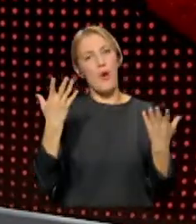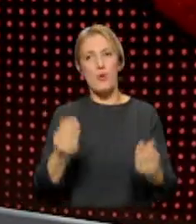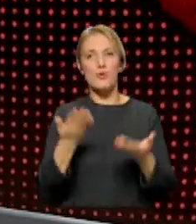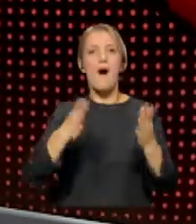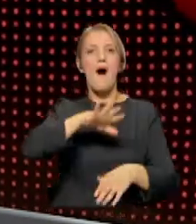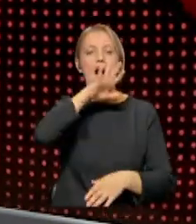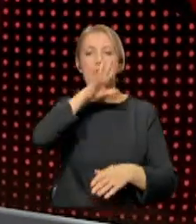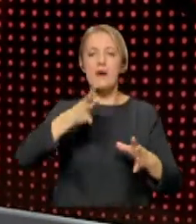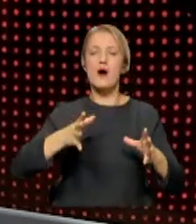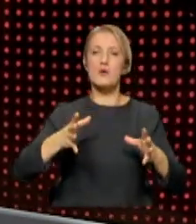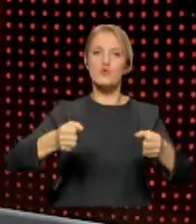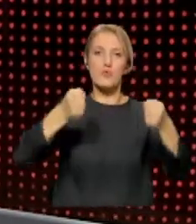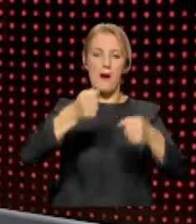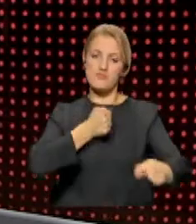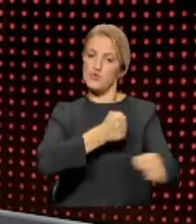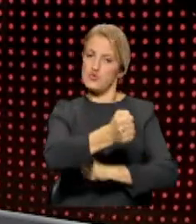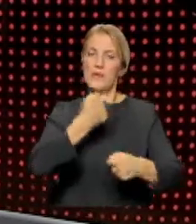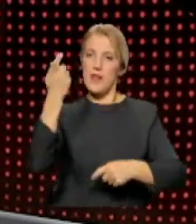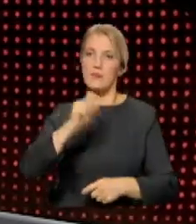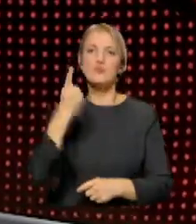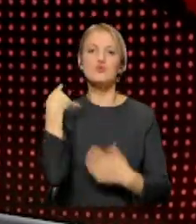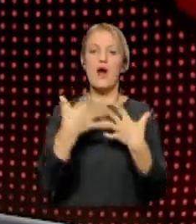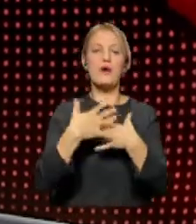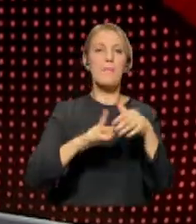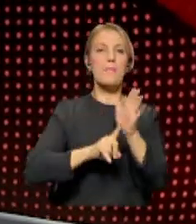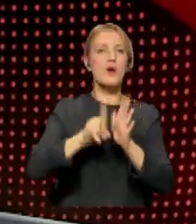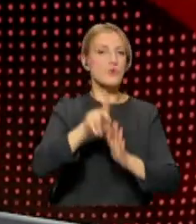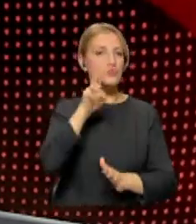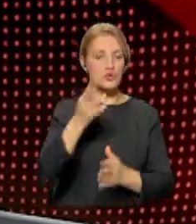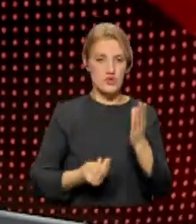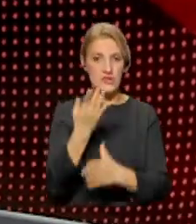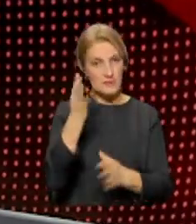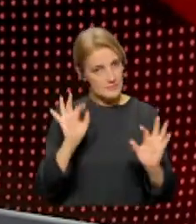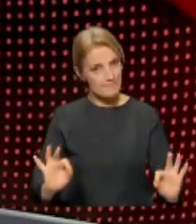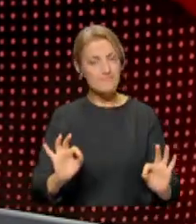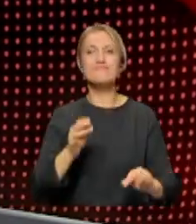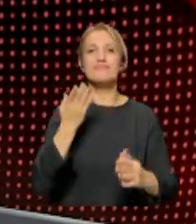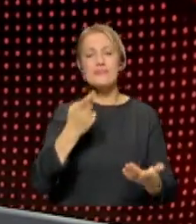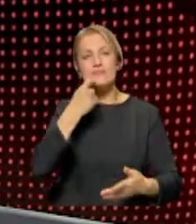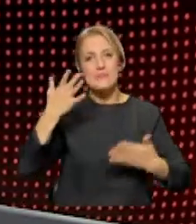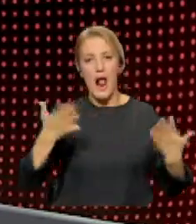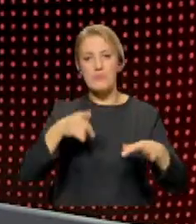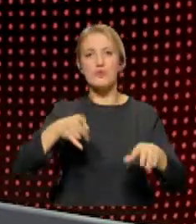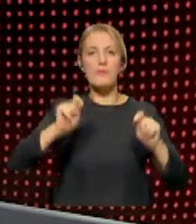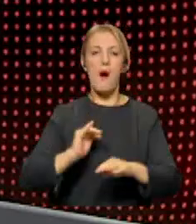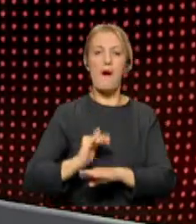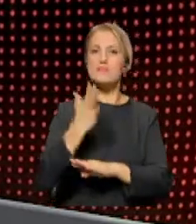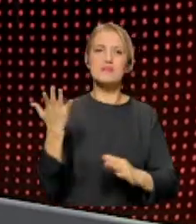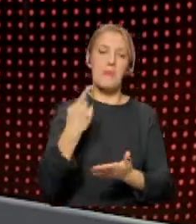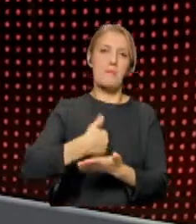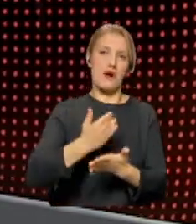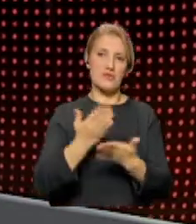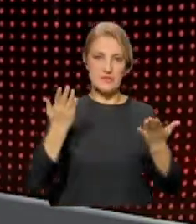avrupa kupalarında mücadele ediyor Dün akşamda başarılı sonuçlar alındı değil mi ve senelerdir bunu yapıyoruz ve hayatımızın nasıl bir